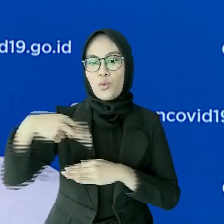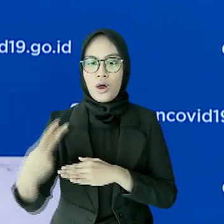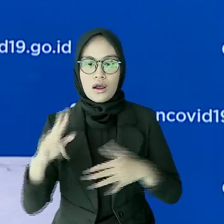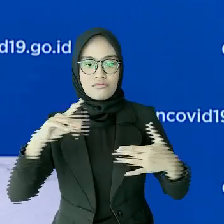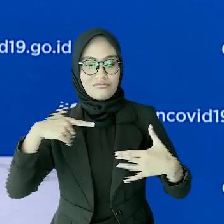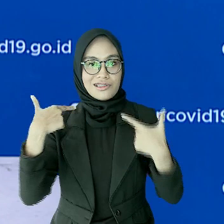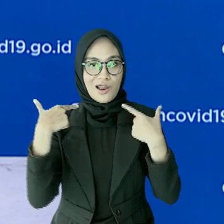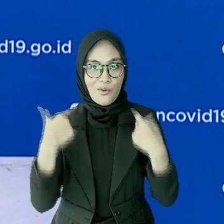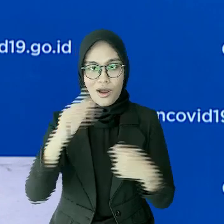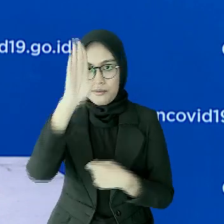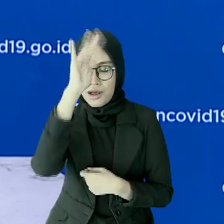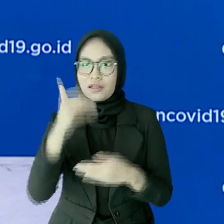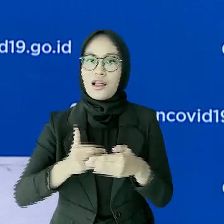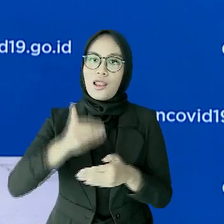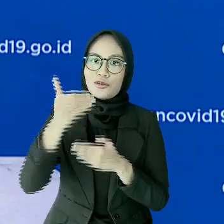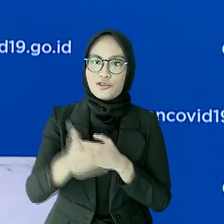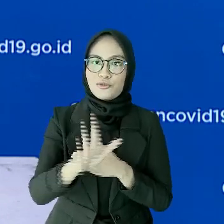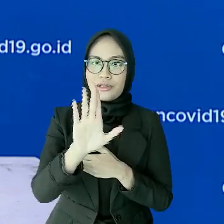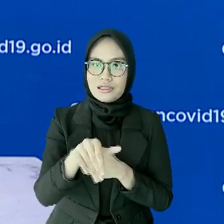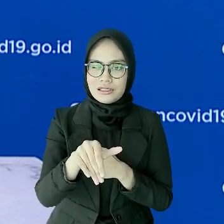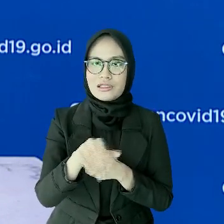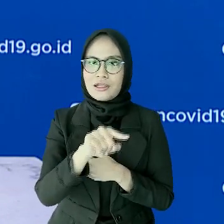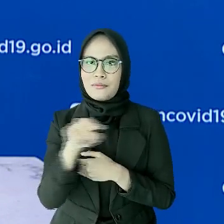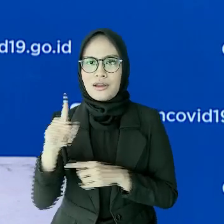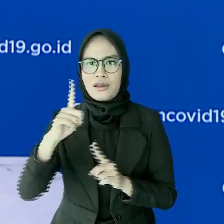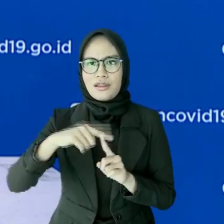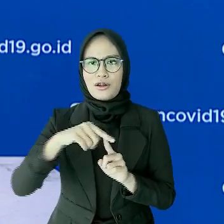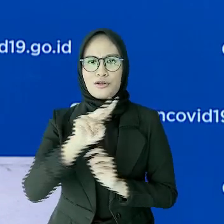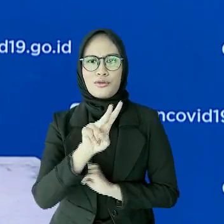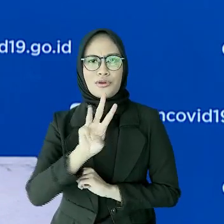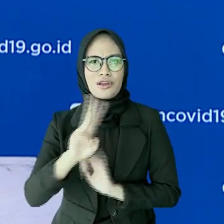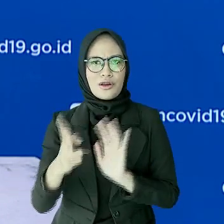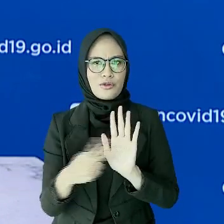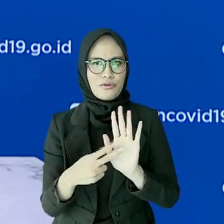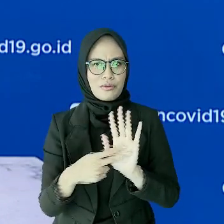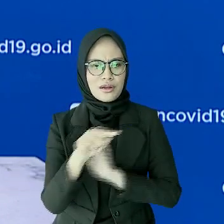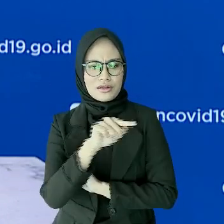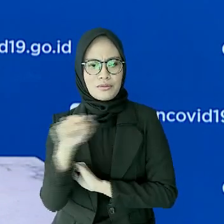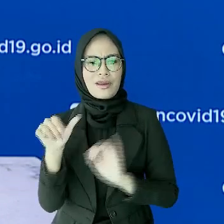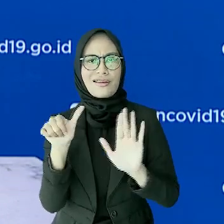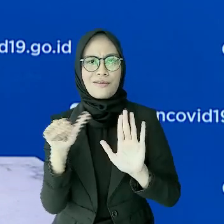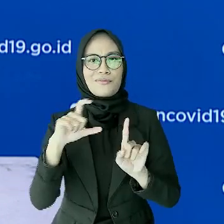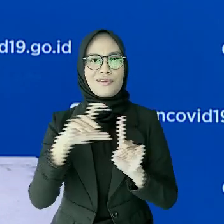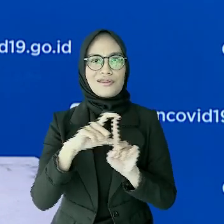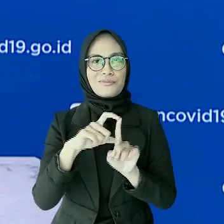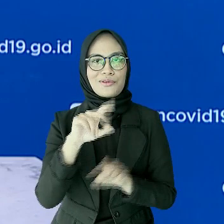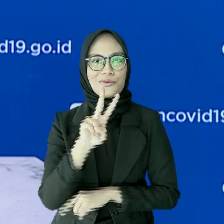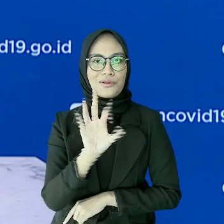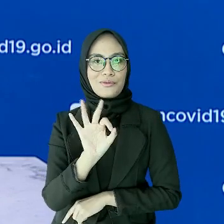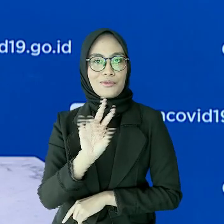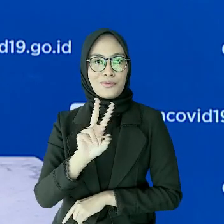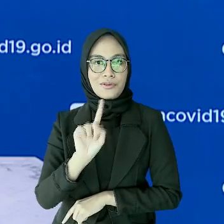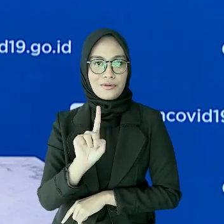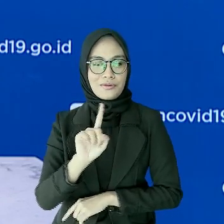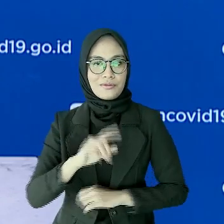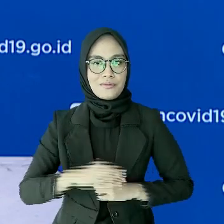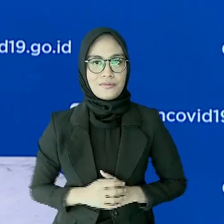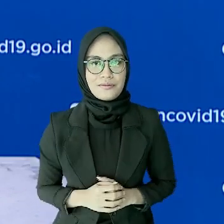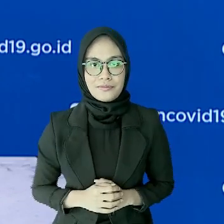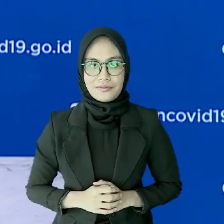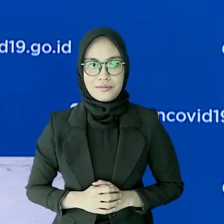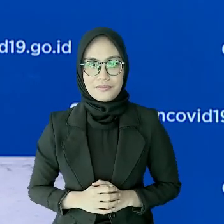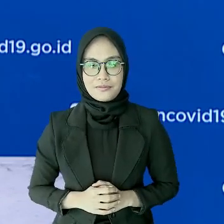dilanjutkan terhitung mulai tanggal 23 November hingga 6 Desember 2021. Selain